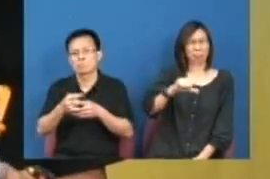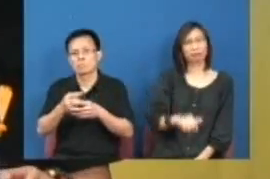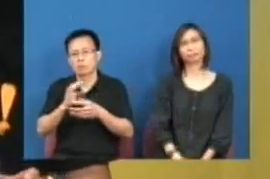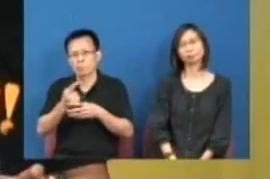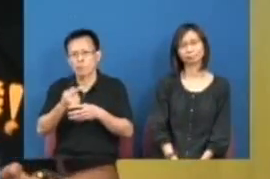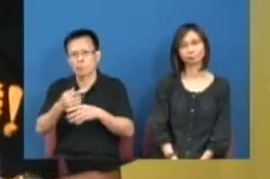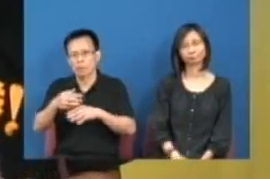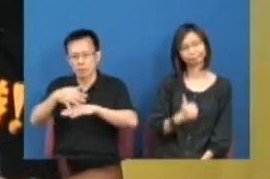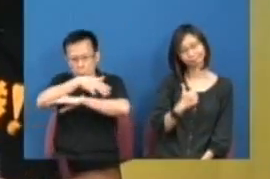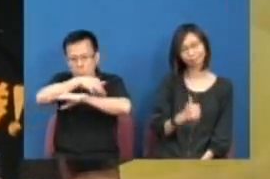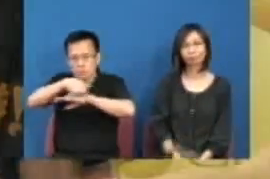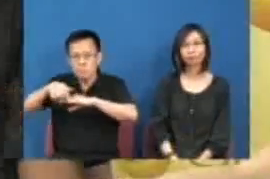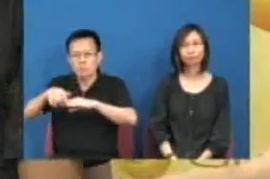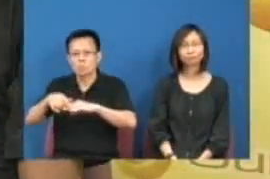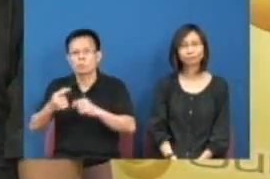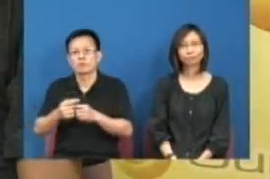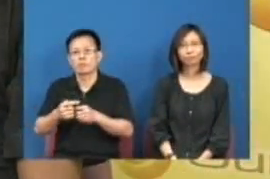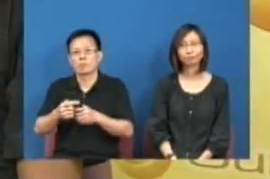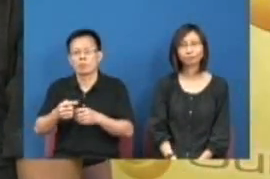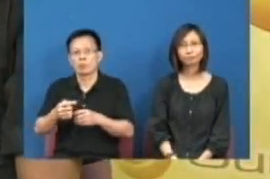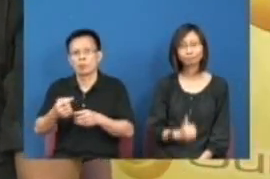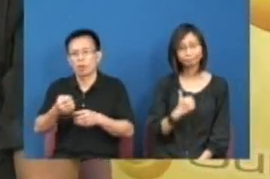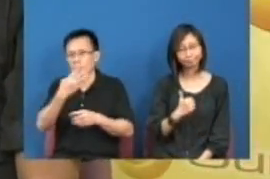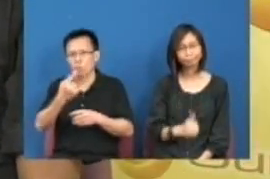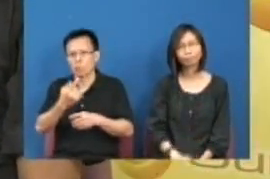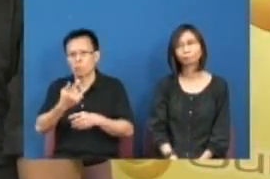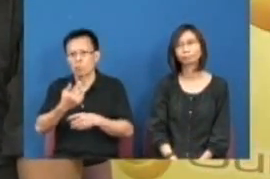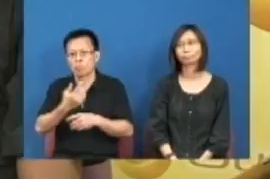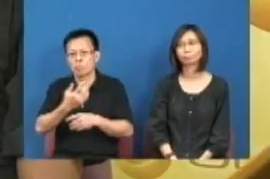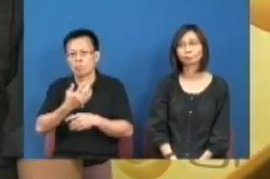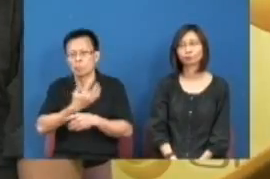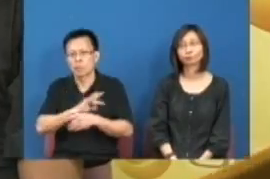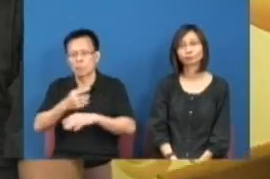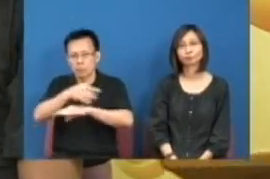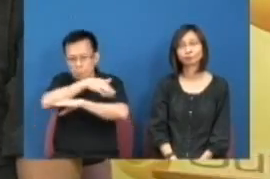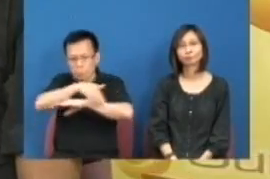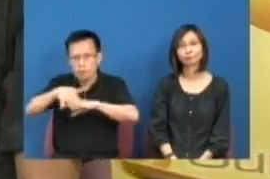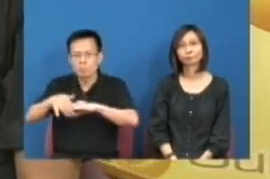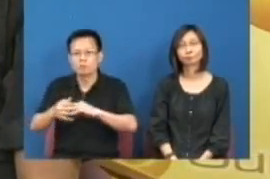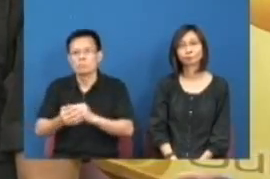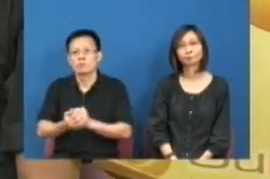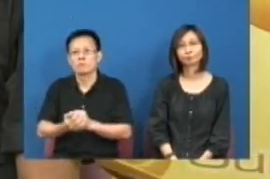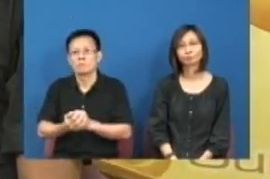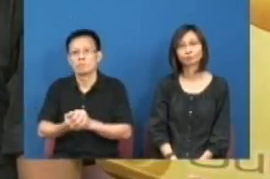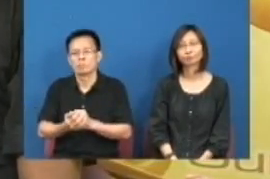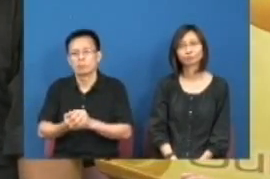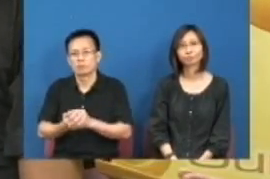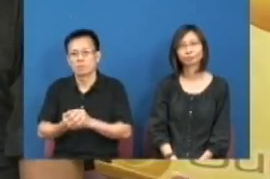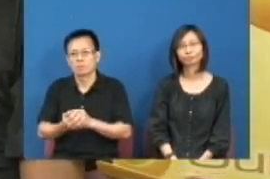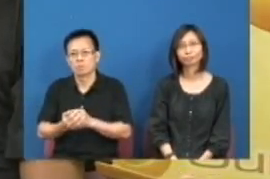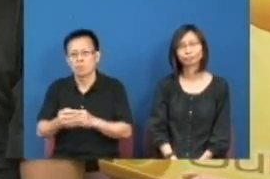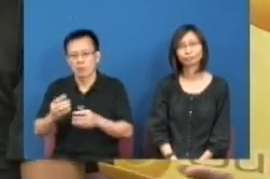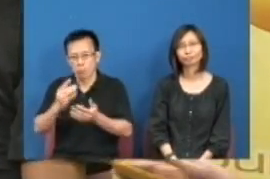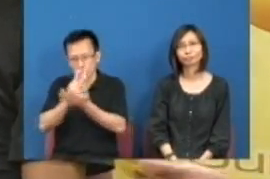緣化，係啊，佢話我香港唔驚俾人邊緣化。其實香港係咪俾人邊緣化，只不過係眾多